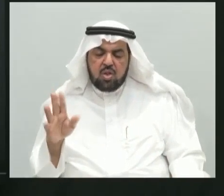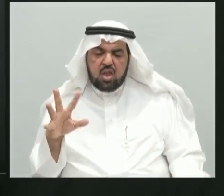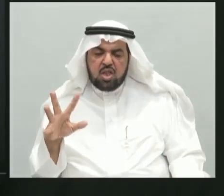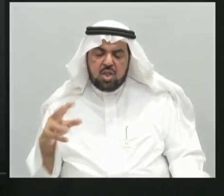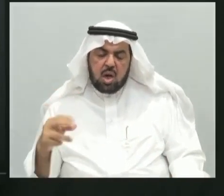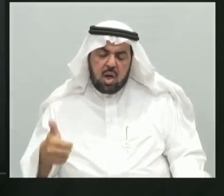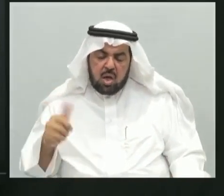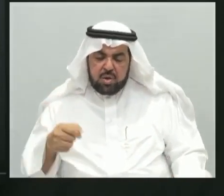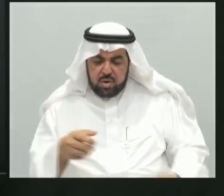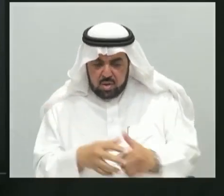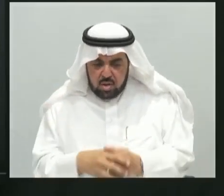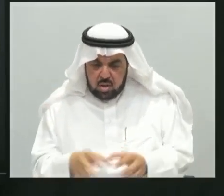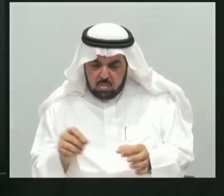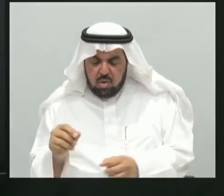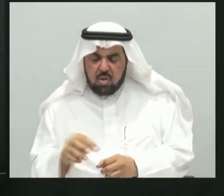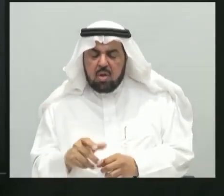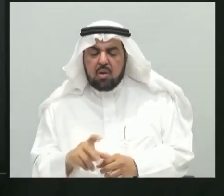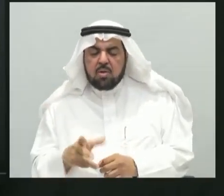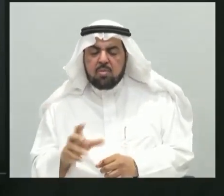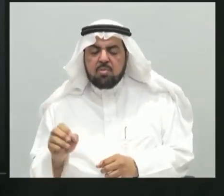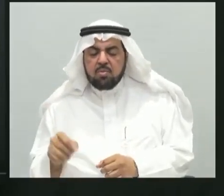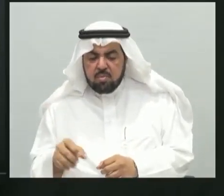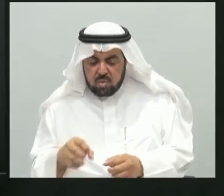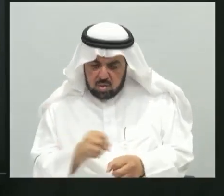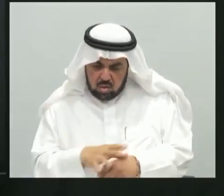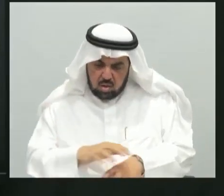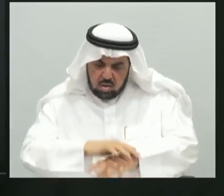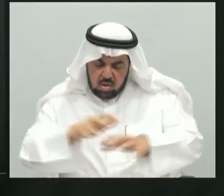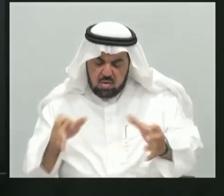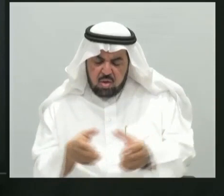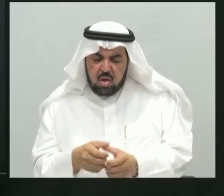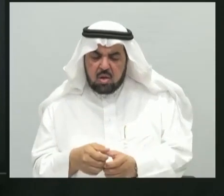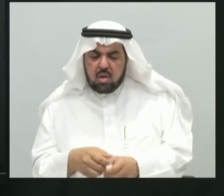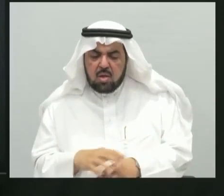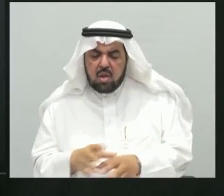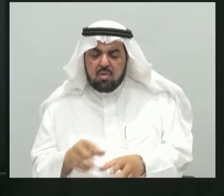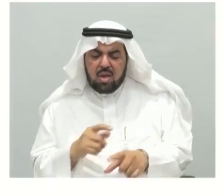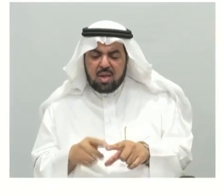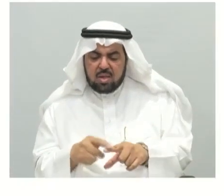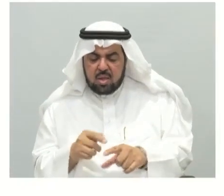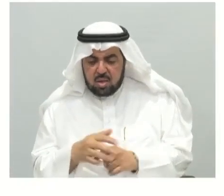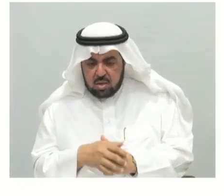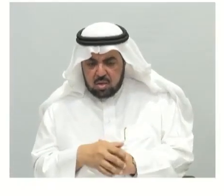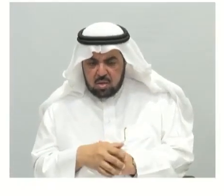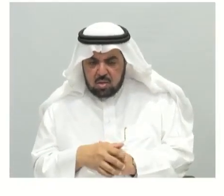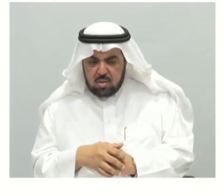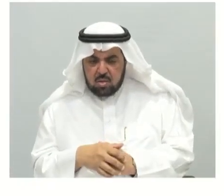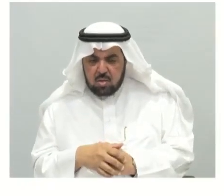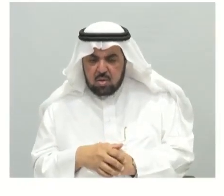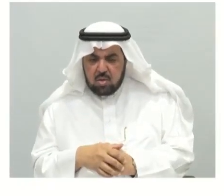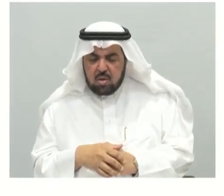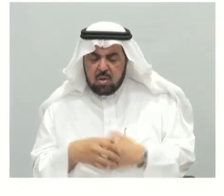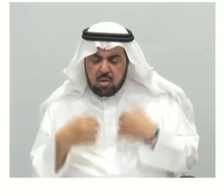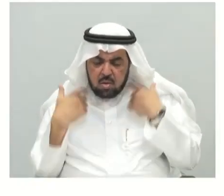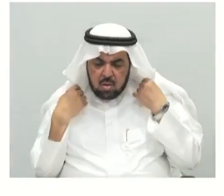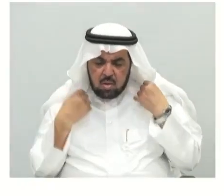العنكبيات عن طائفه الحشرات وطائفه القشريات في